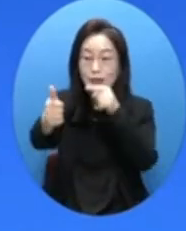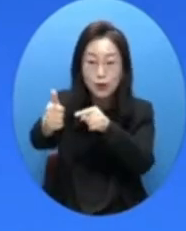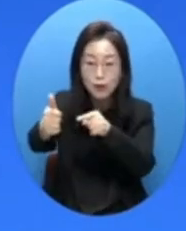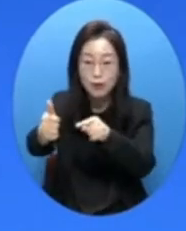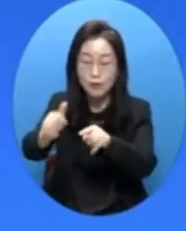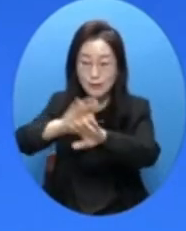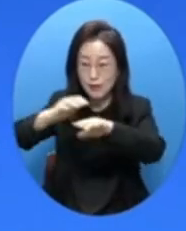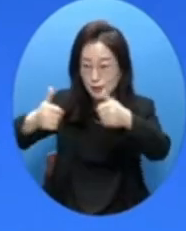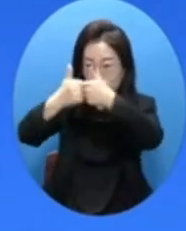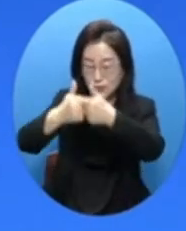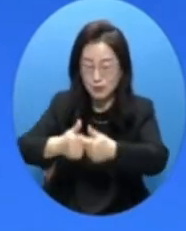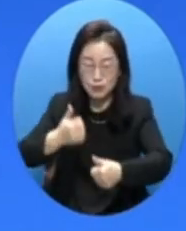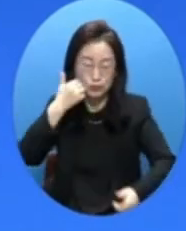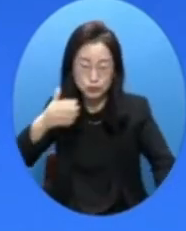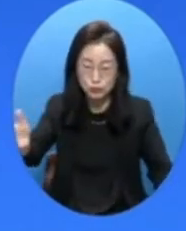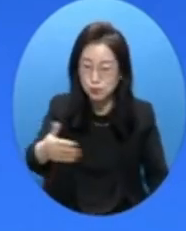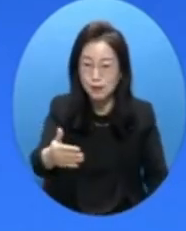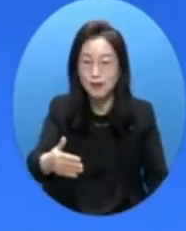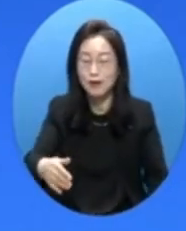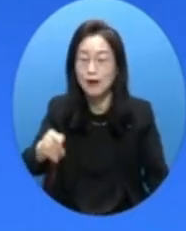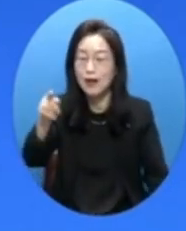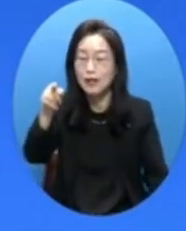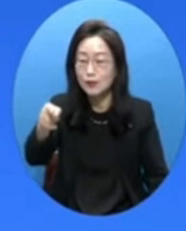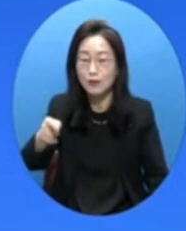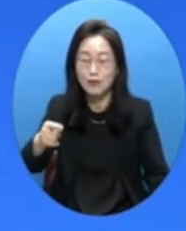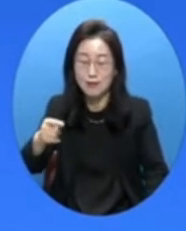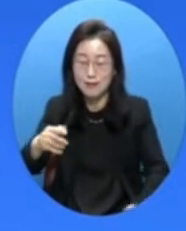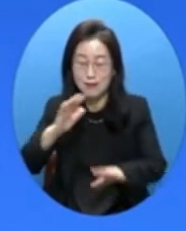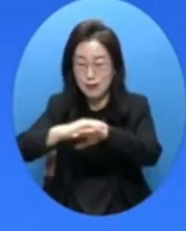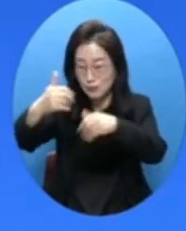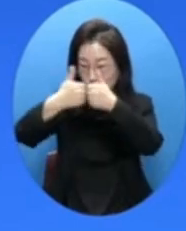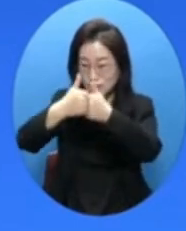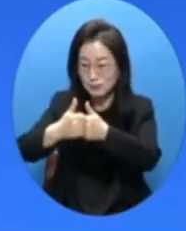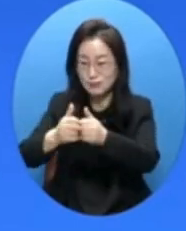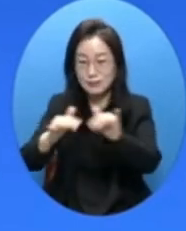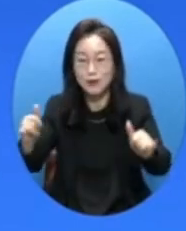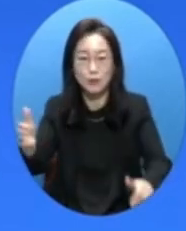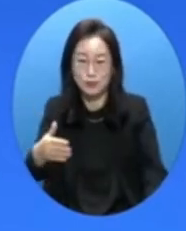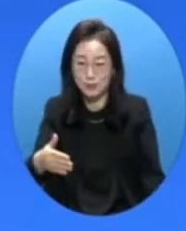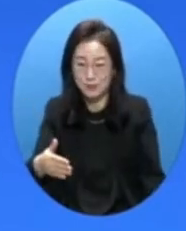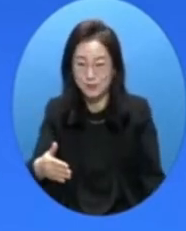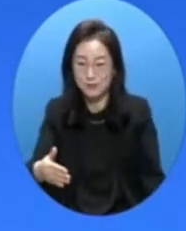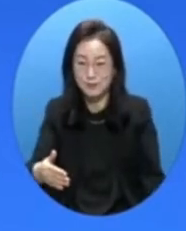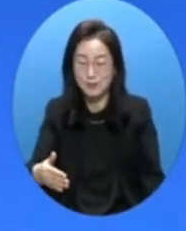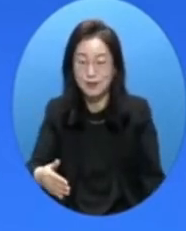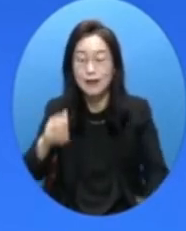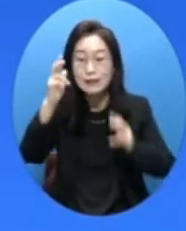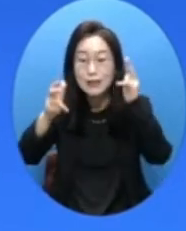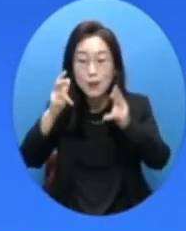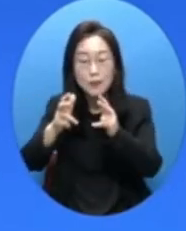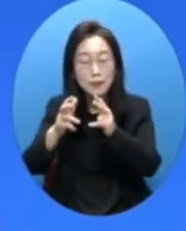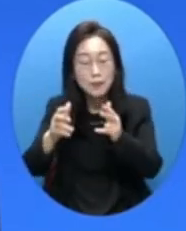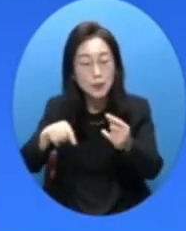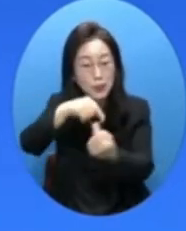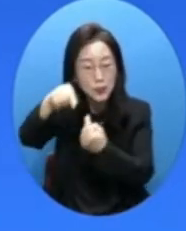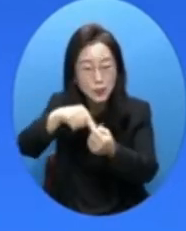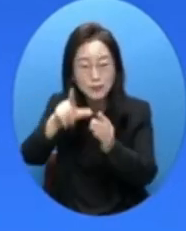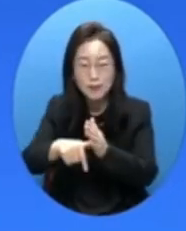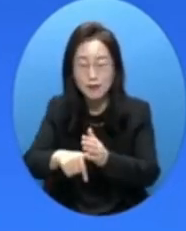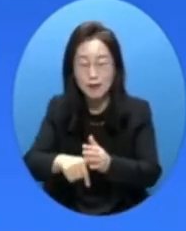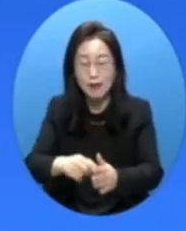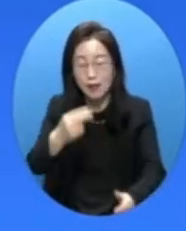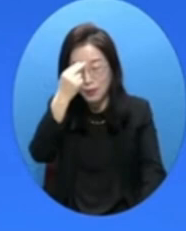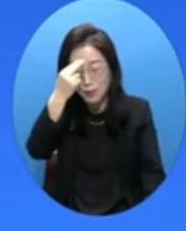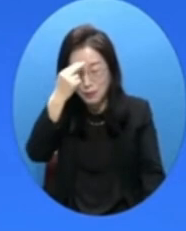대적할 자가 없으리라. 너를 대적할 자가 없으리라. 사업을 하는 분들은 때때로 사업에 어려움이 다가올